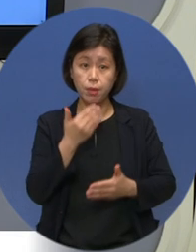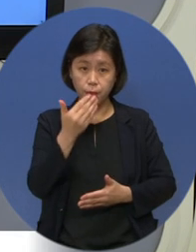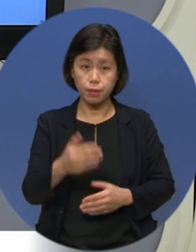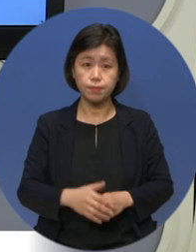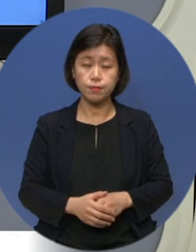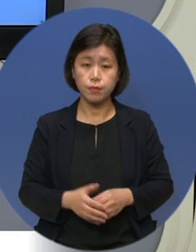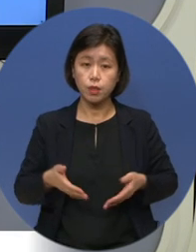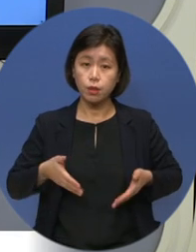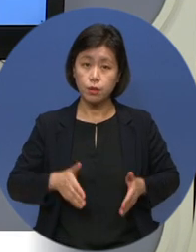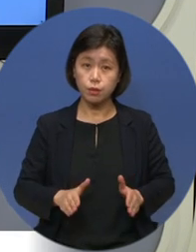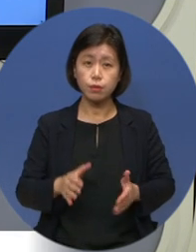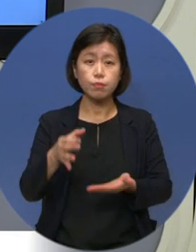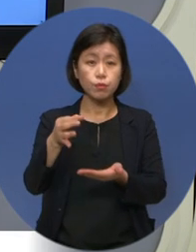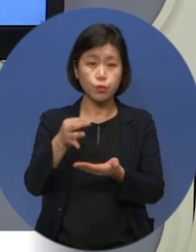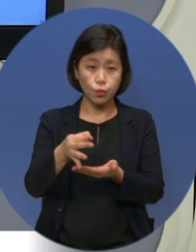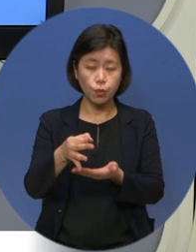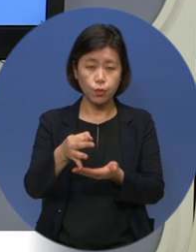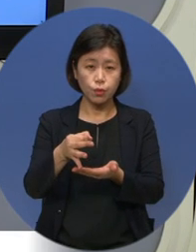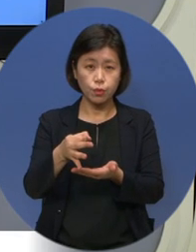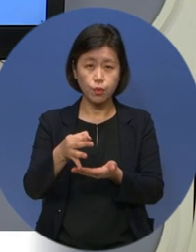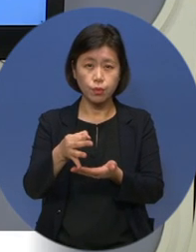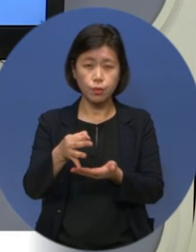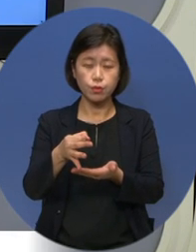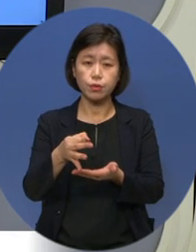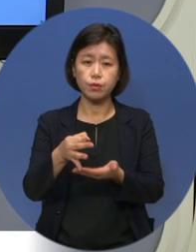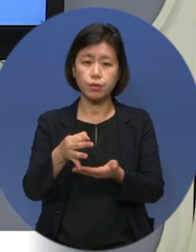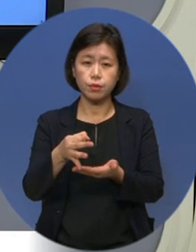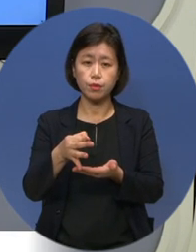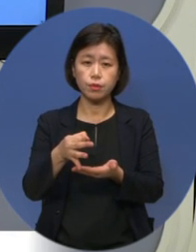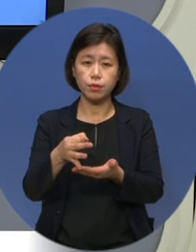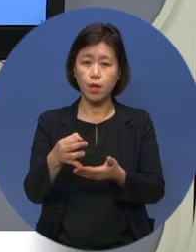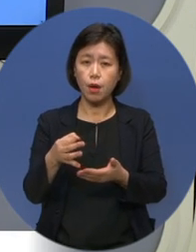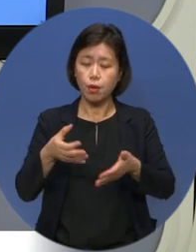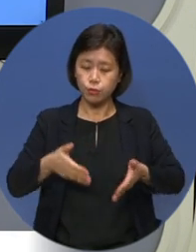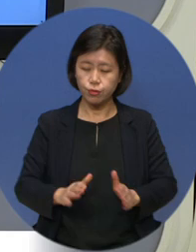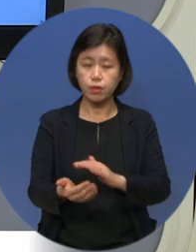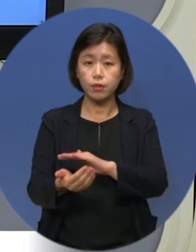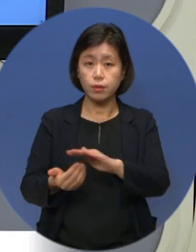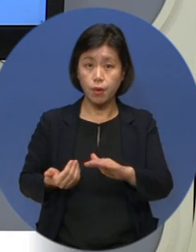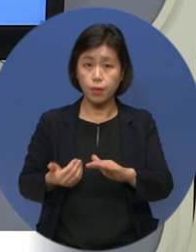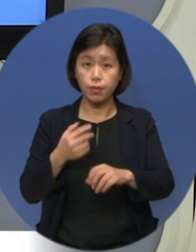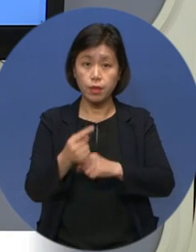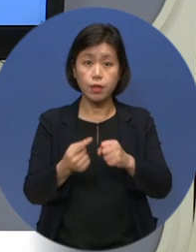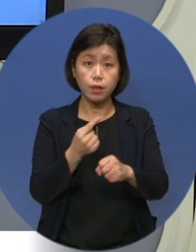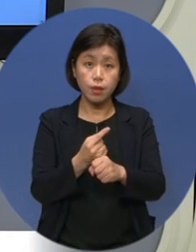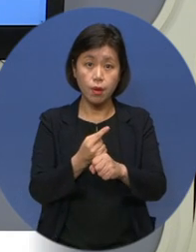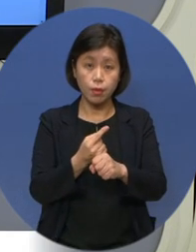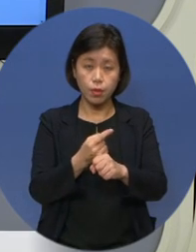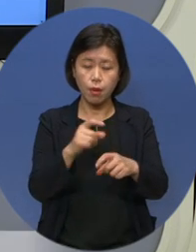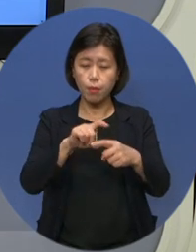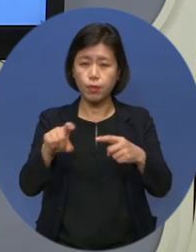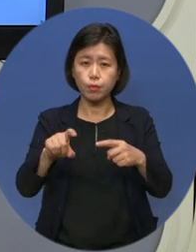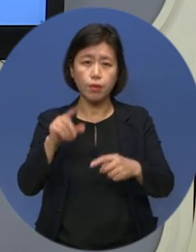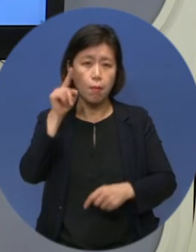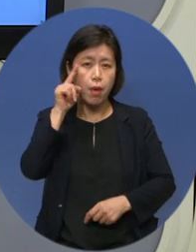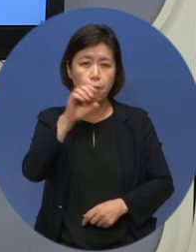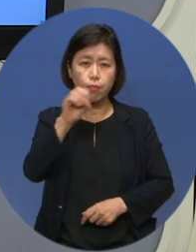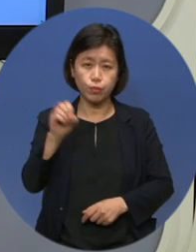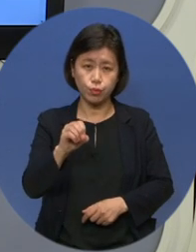출산을 직전 1년 월 평균 보수의 100% 이고 지급기간 은 90 일입니다